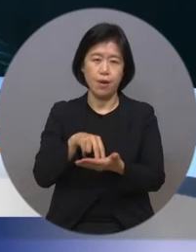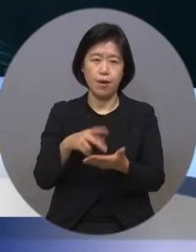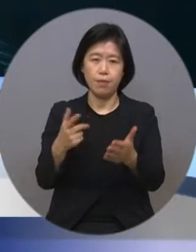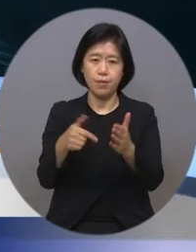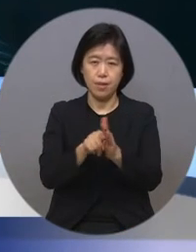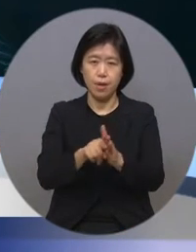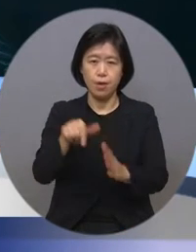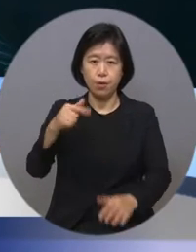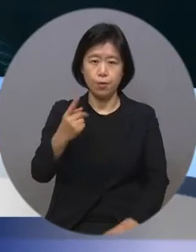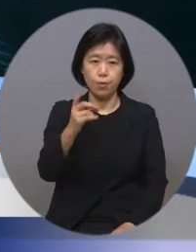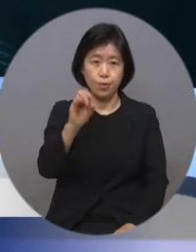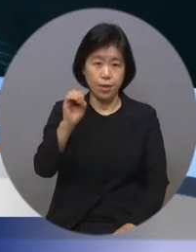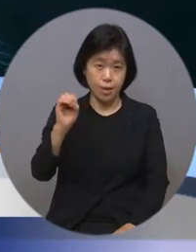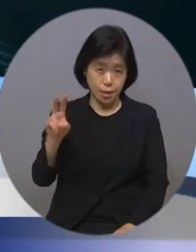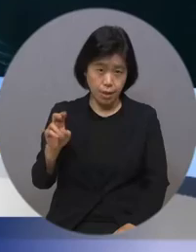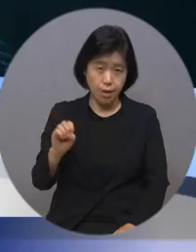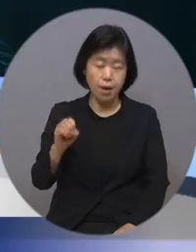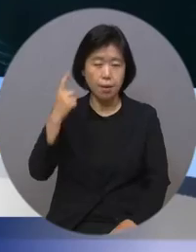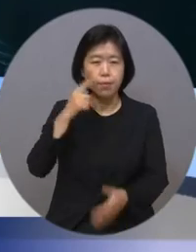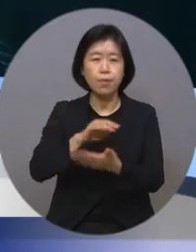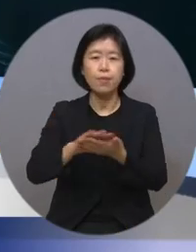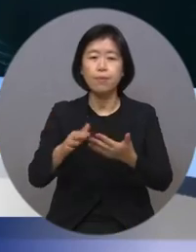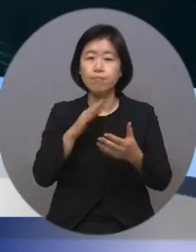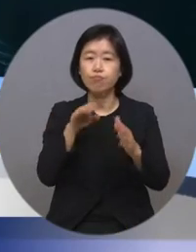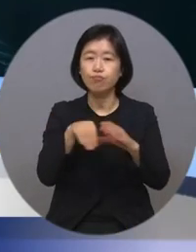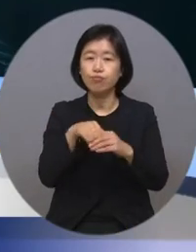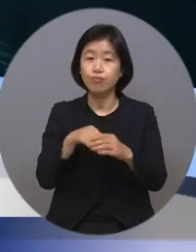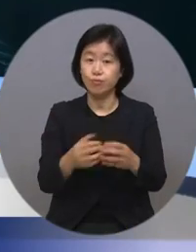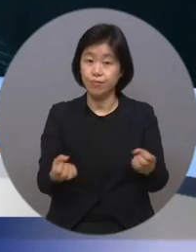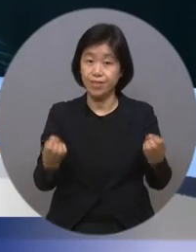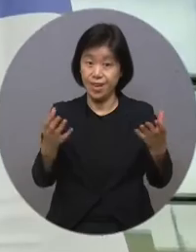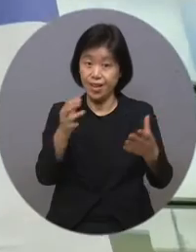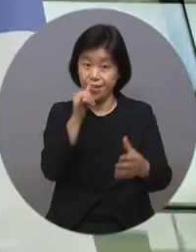열렸습니다. 현장에 권용찬 기자가 다녀왔습니다.